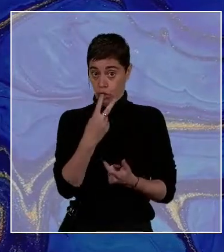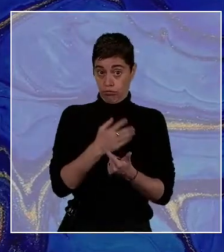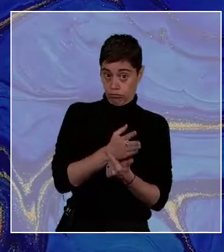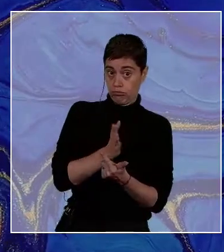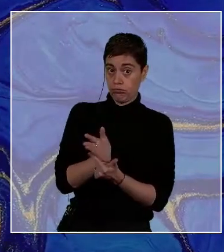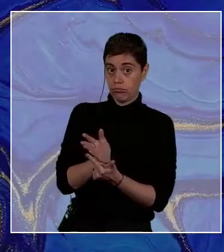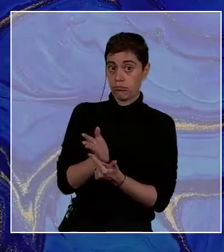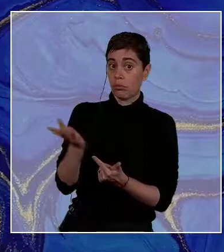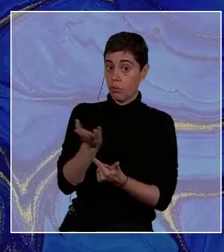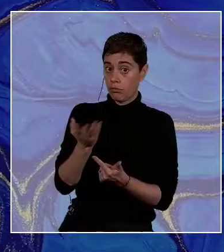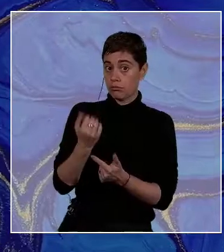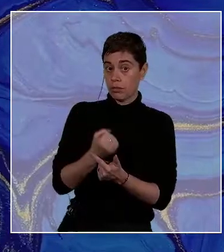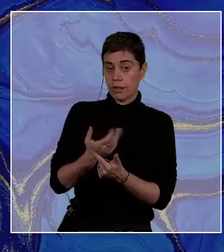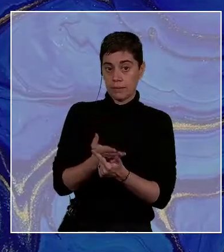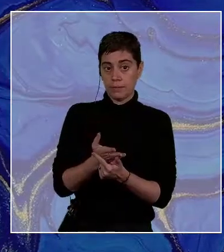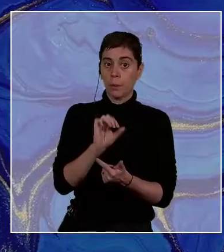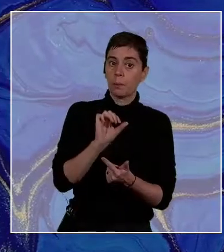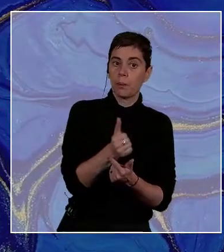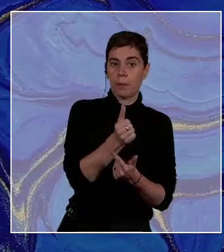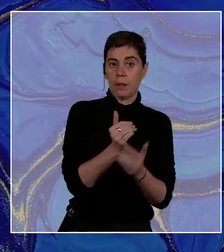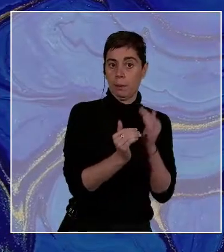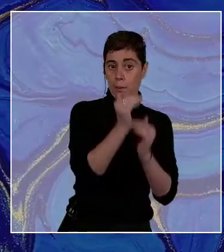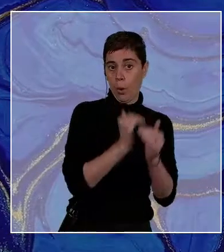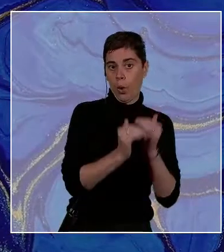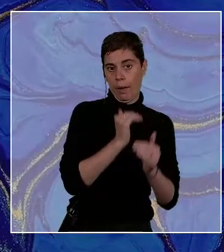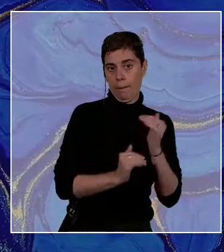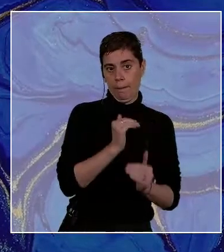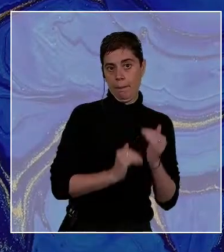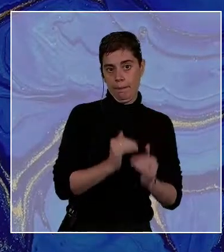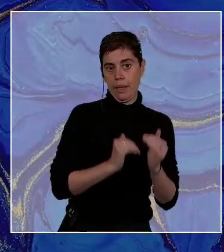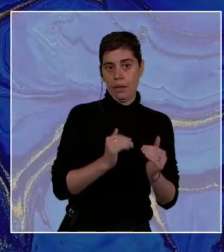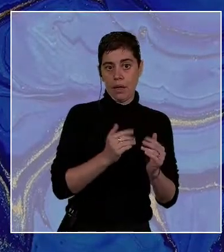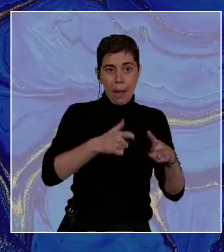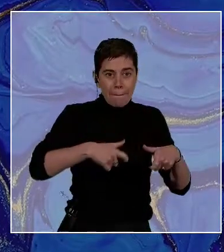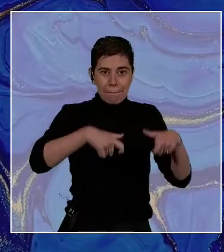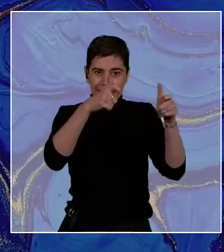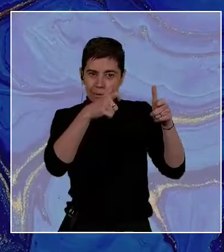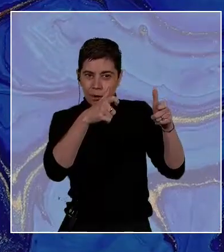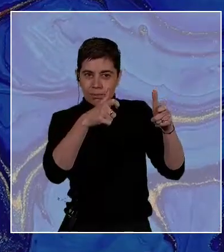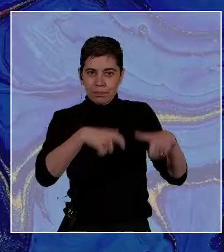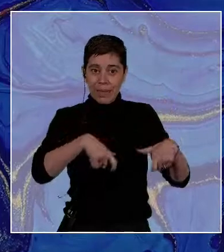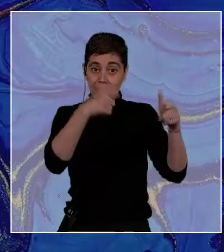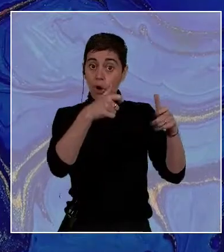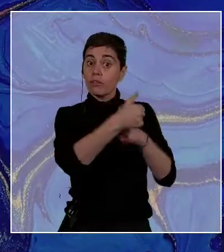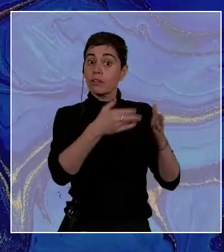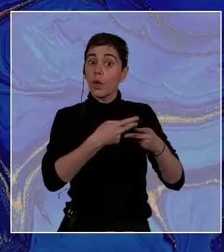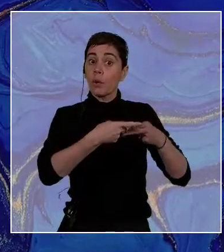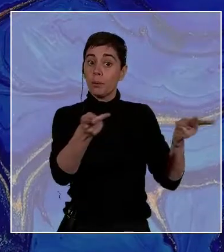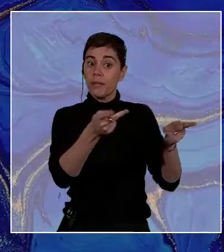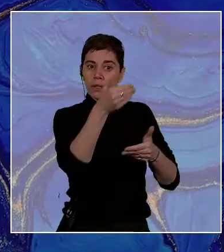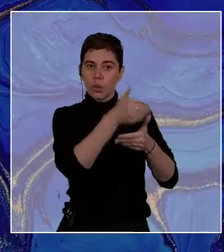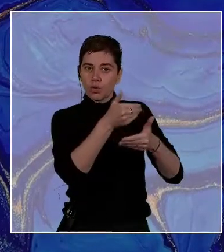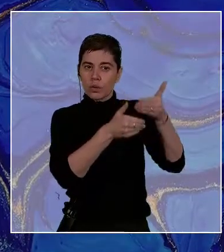titre, d'abord un programme de reconception de nos bâtiments, et d'abord du secteur public, les